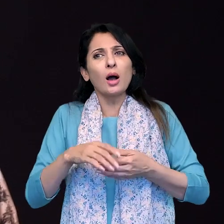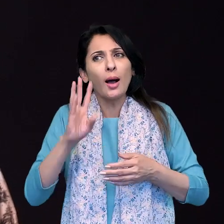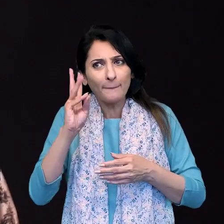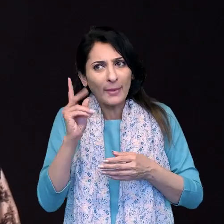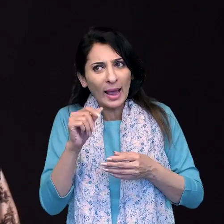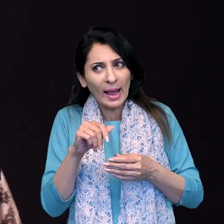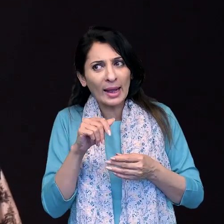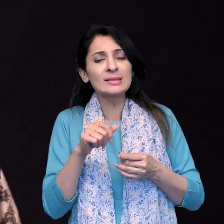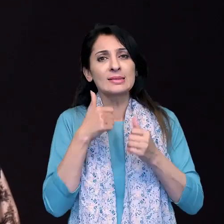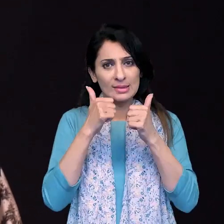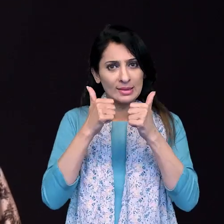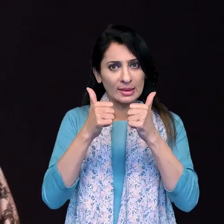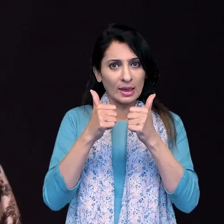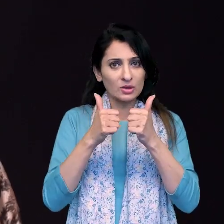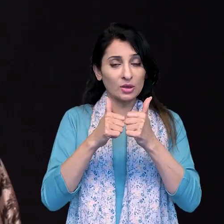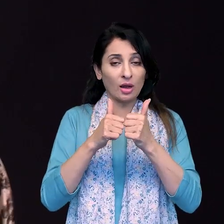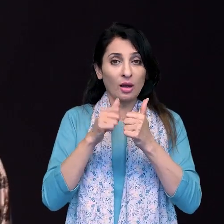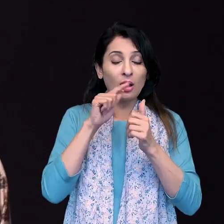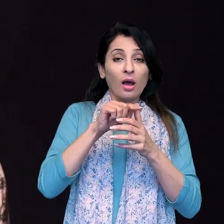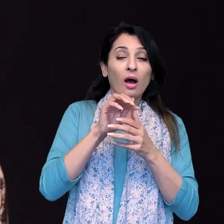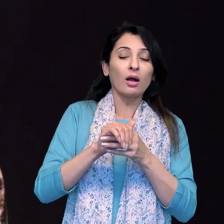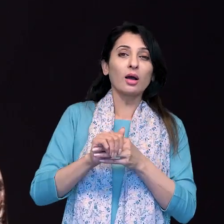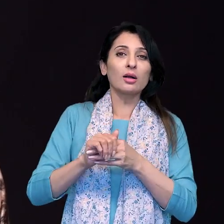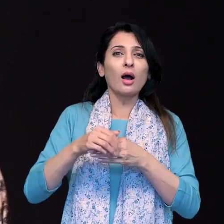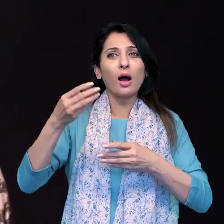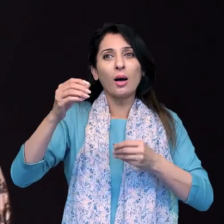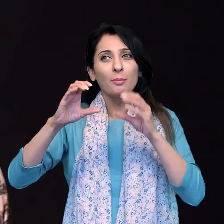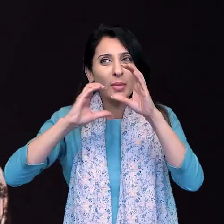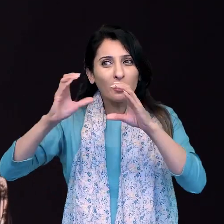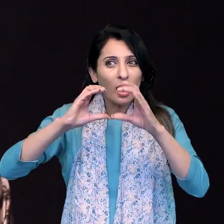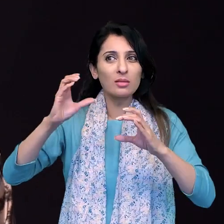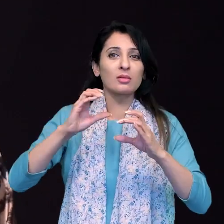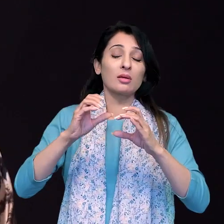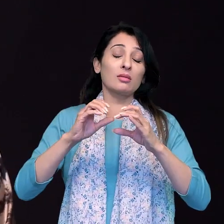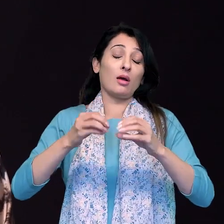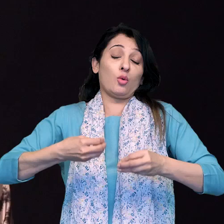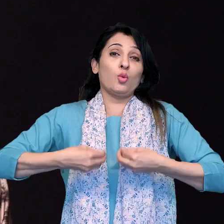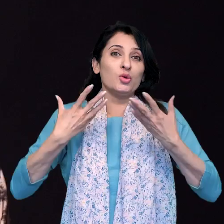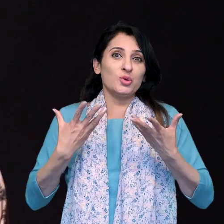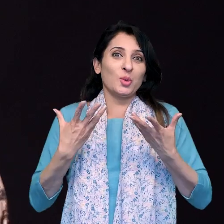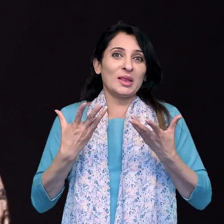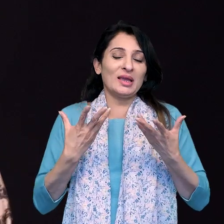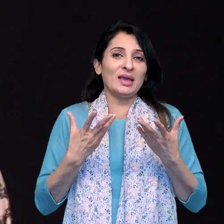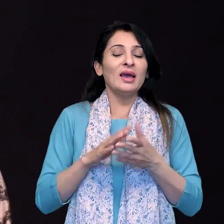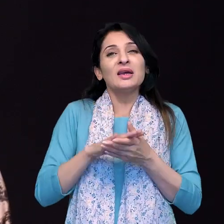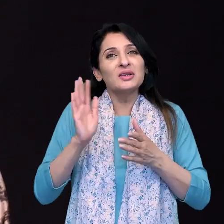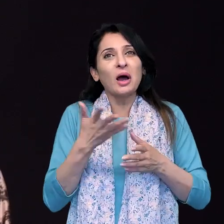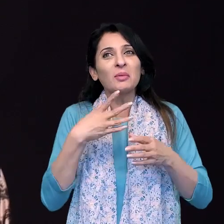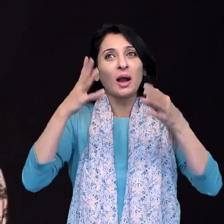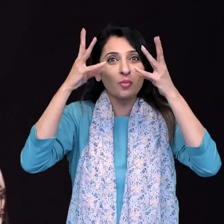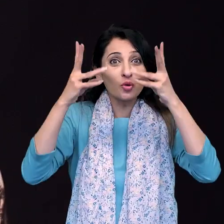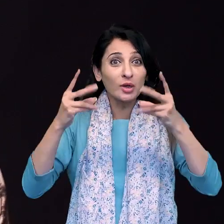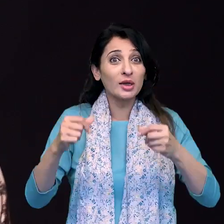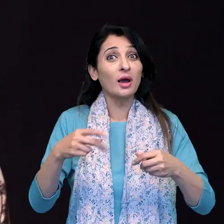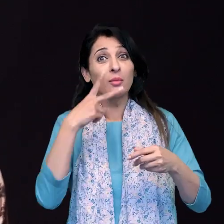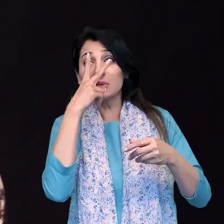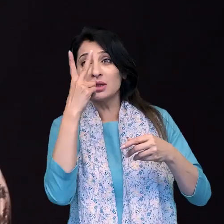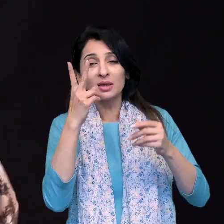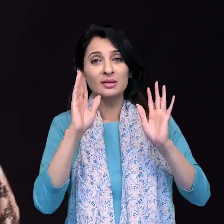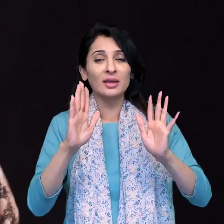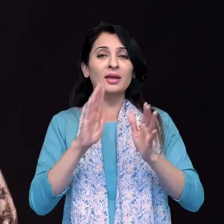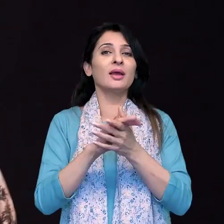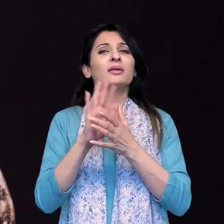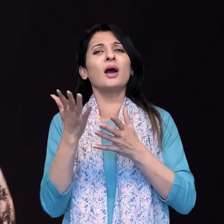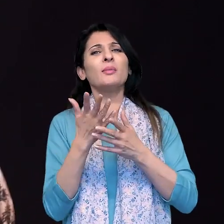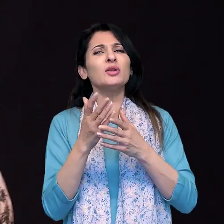थिंग. अगर आपकी बेसिक मैथ्स एंड स्टैट्स स्किल्स अच्छी हैं, इफ़ यू इन्जॉय टॉकिंग टू कंज्यूमर्स, इफ़ यू इन्जॉय डेटा, विच